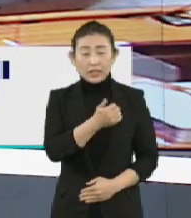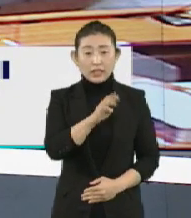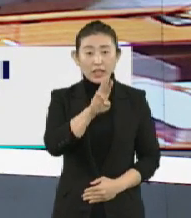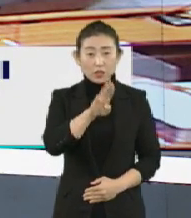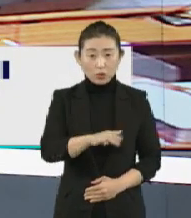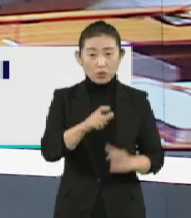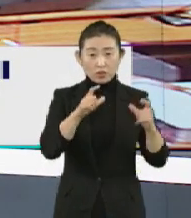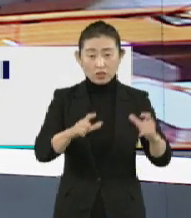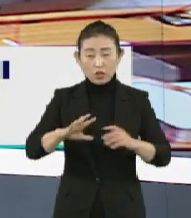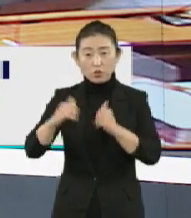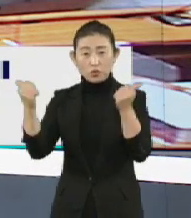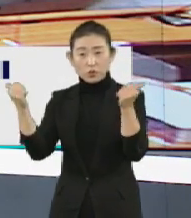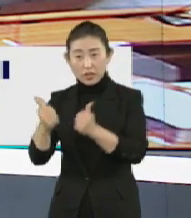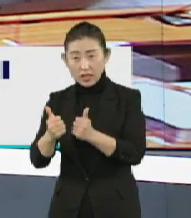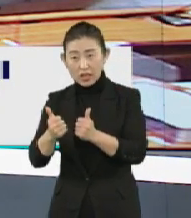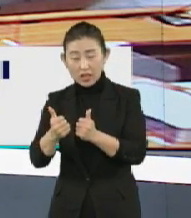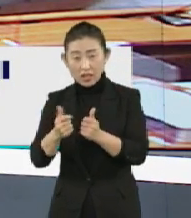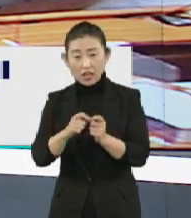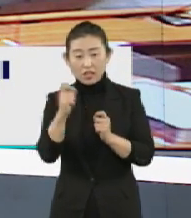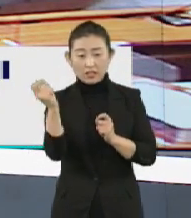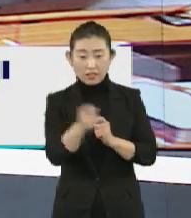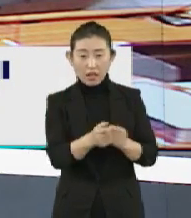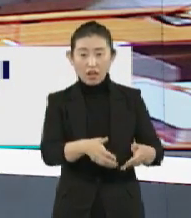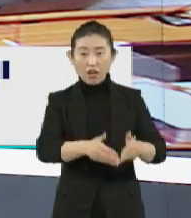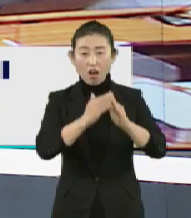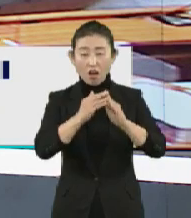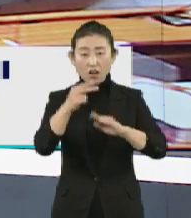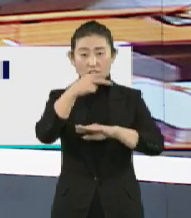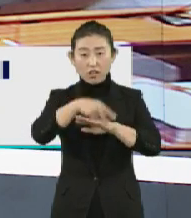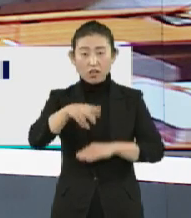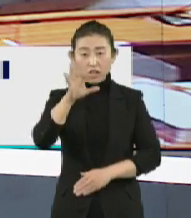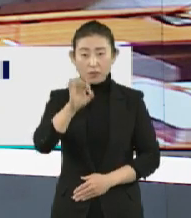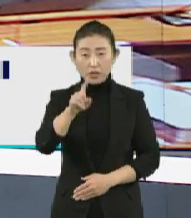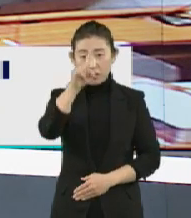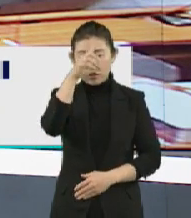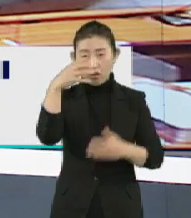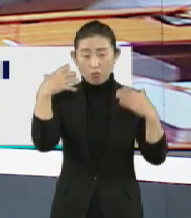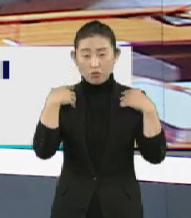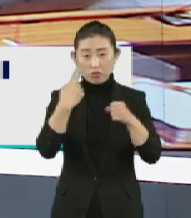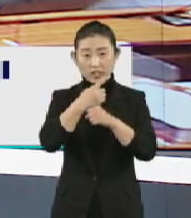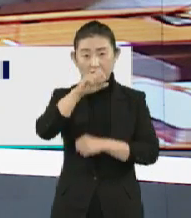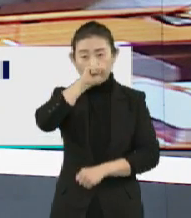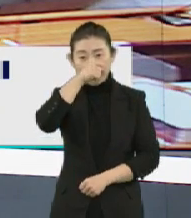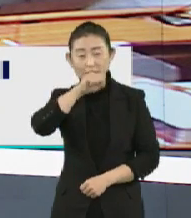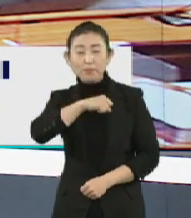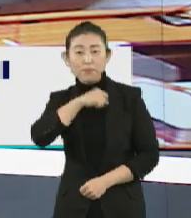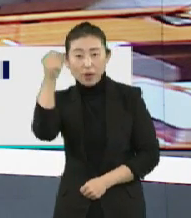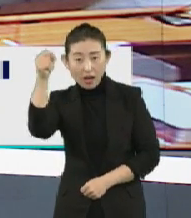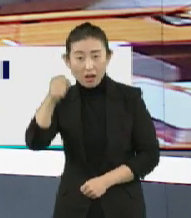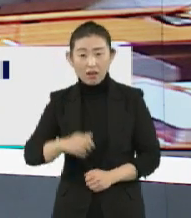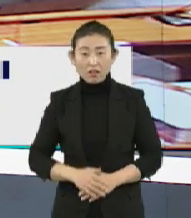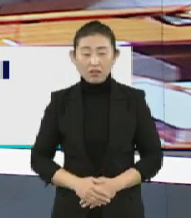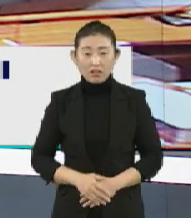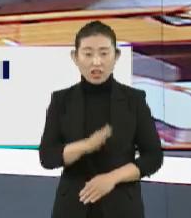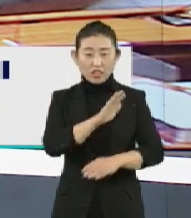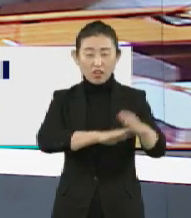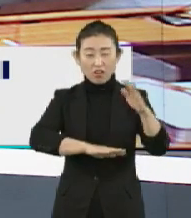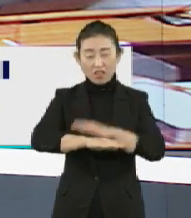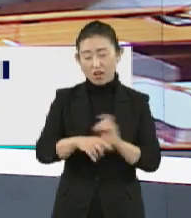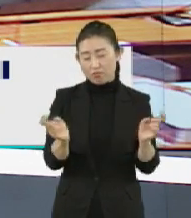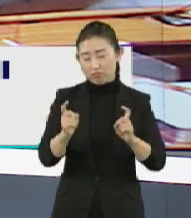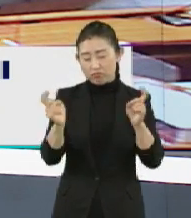세종의 국회의사당 분원을 설치하기 위한 설계비가 내년 정부 예산에 마침내 반영됐습니다. 그동안 여야